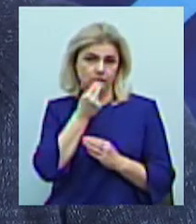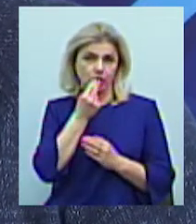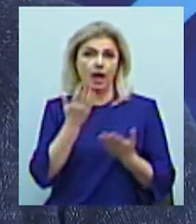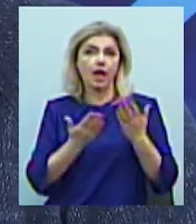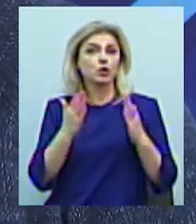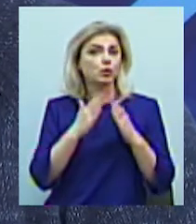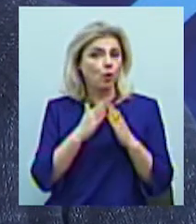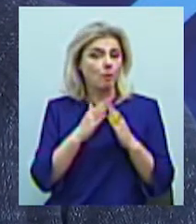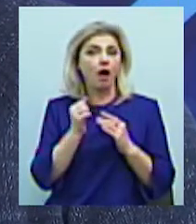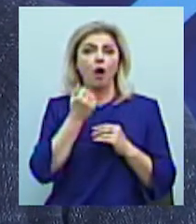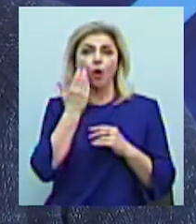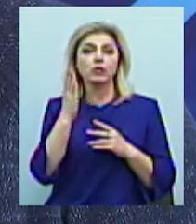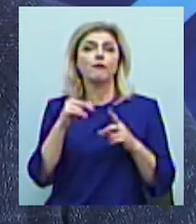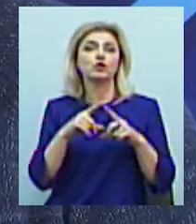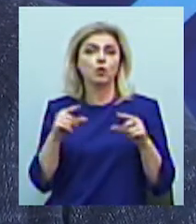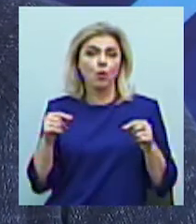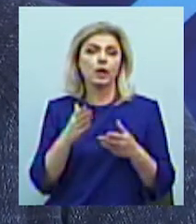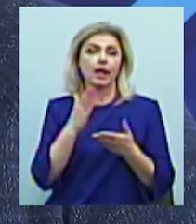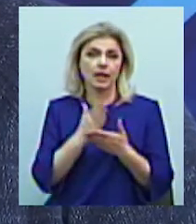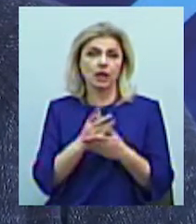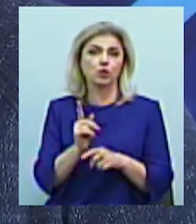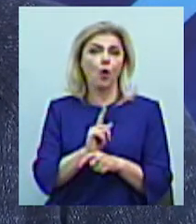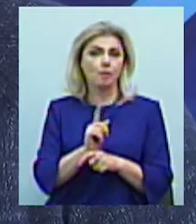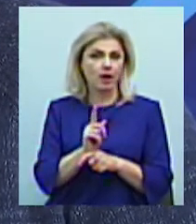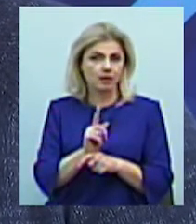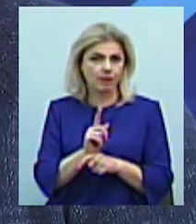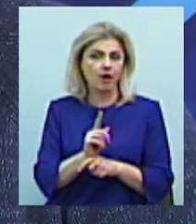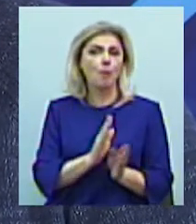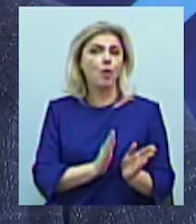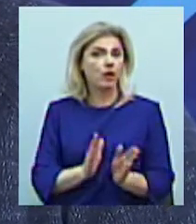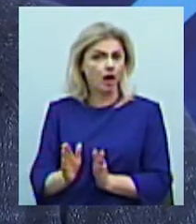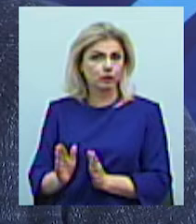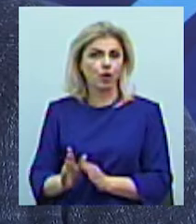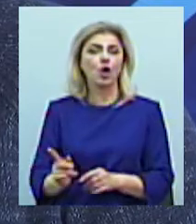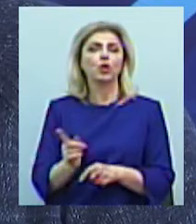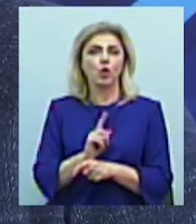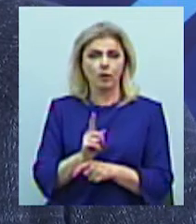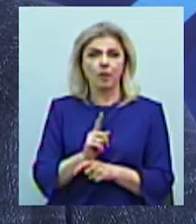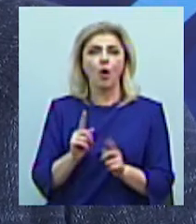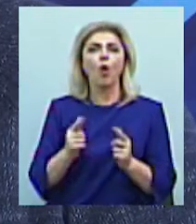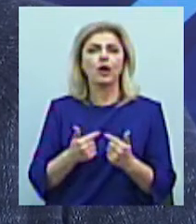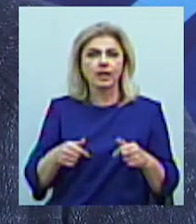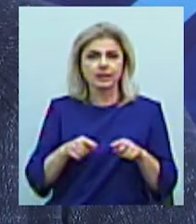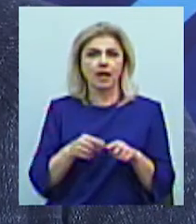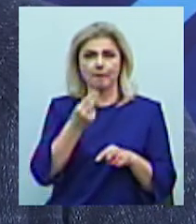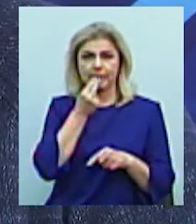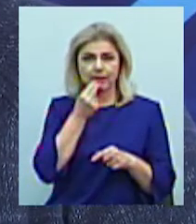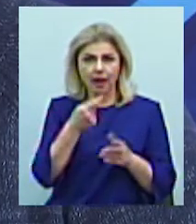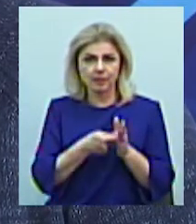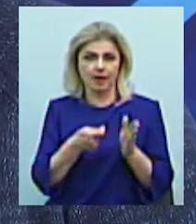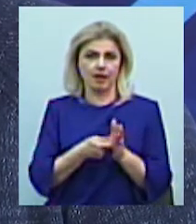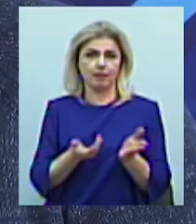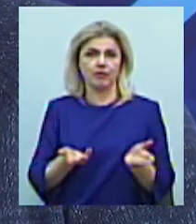дом, а вот когда в школе существуют определенные нормативы, порядок, да? Нормативы по организации питания, порядок этой организации